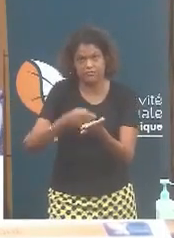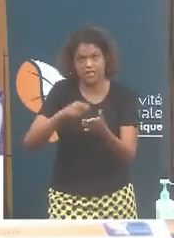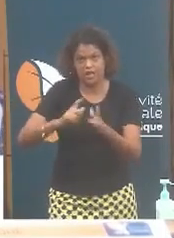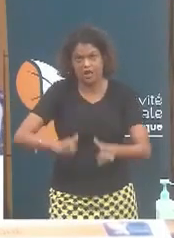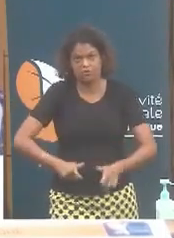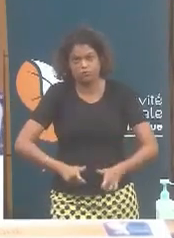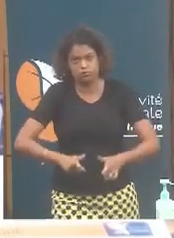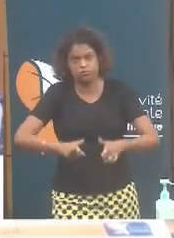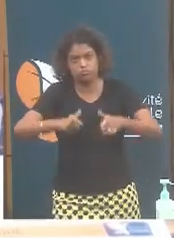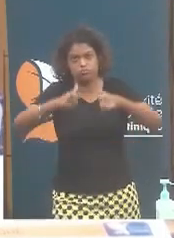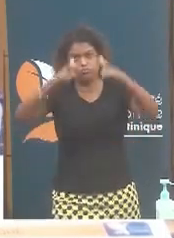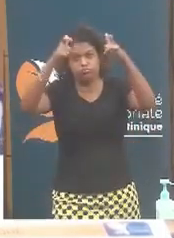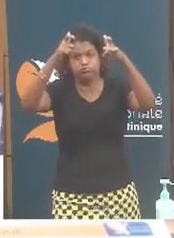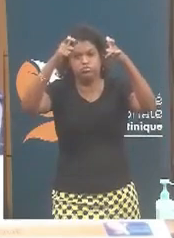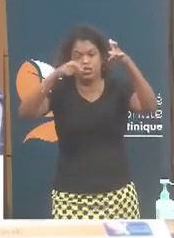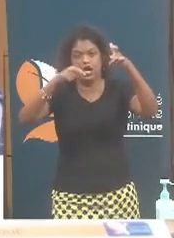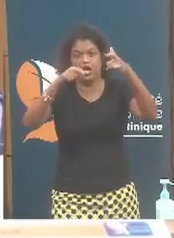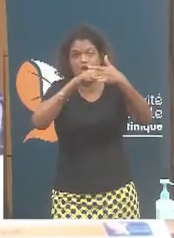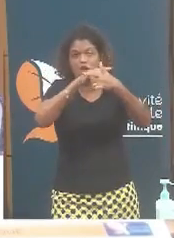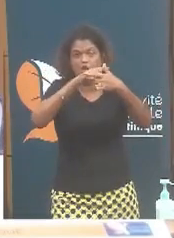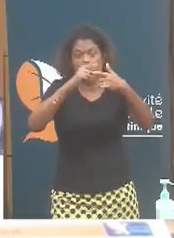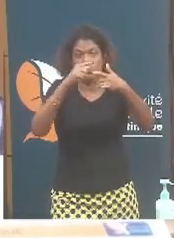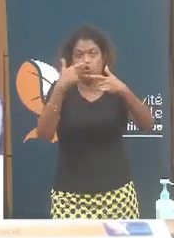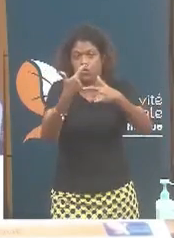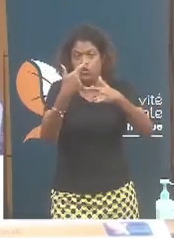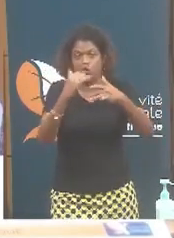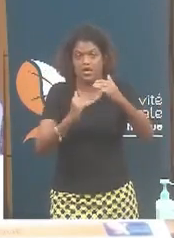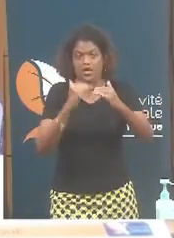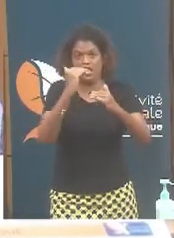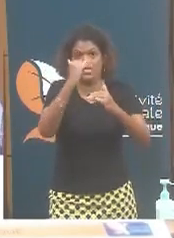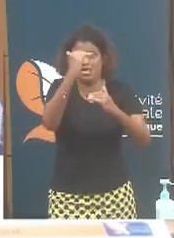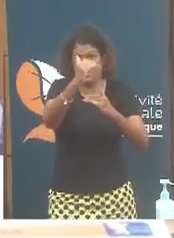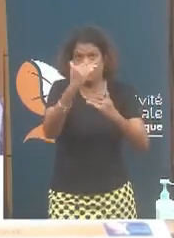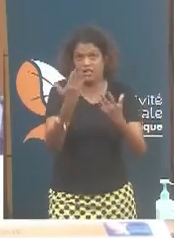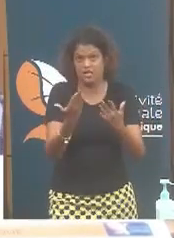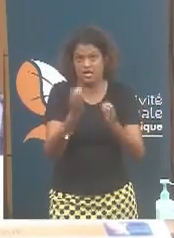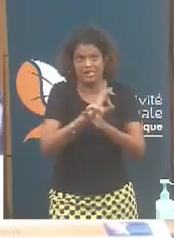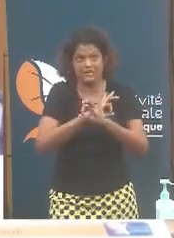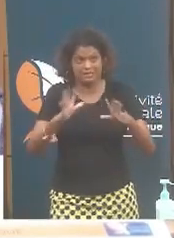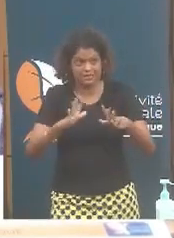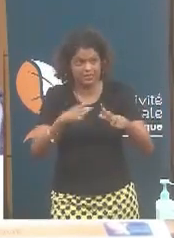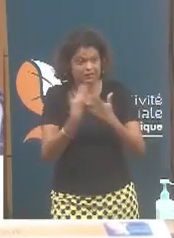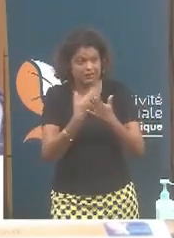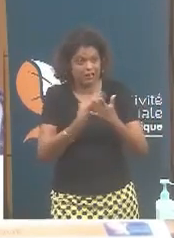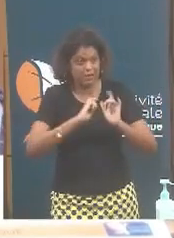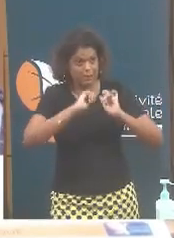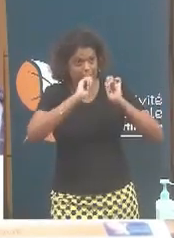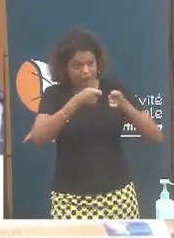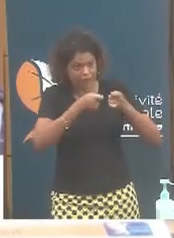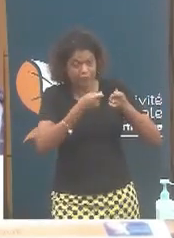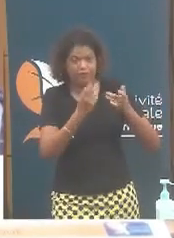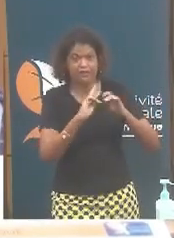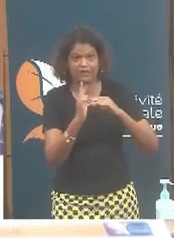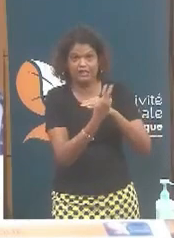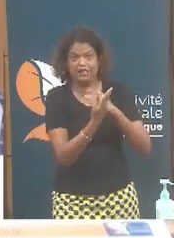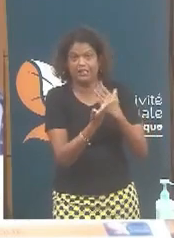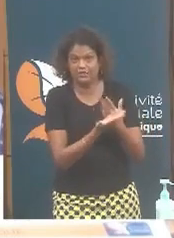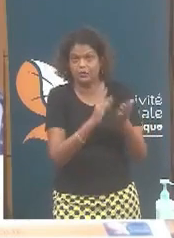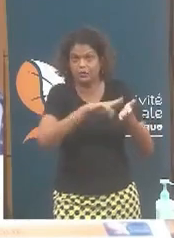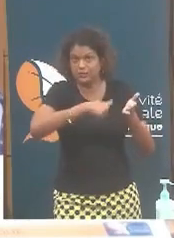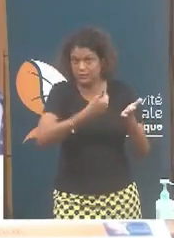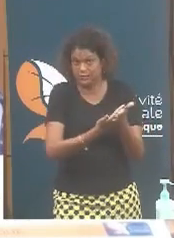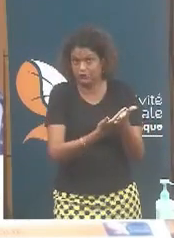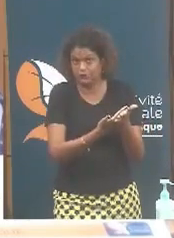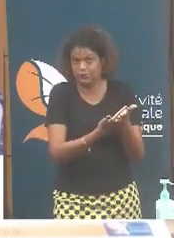Lumina. Ils ont loué 2 étages, sans avoir reçu délégation de signature, délégation pour